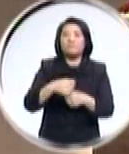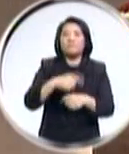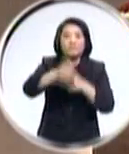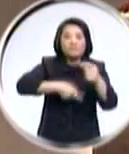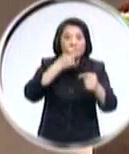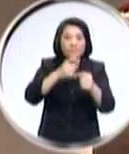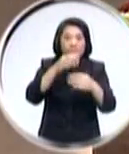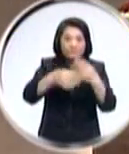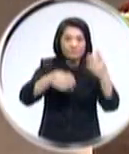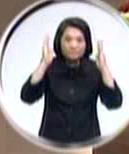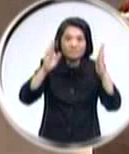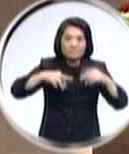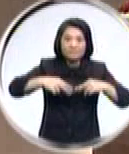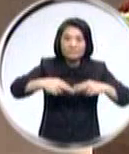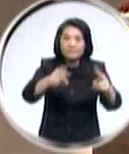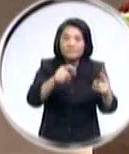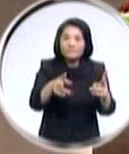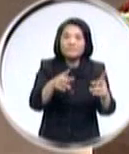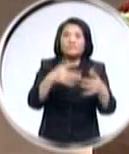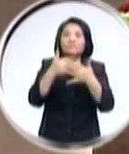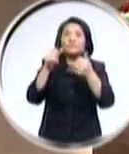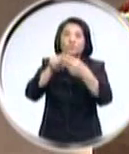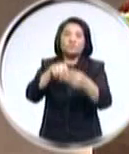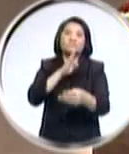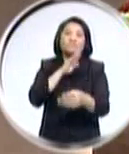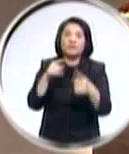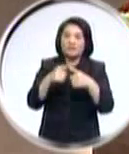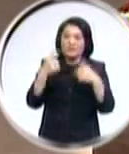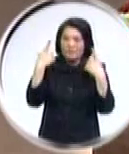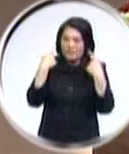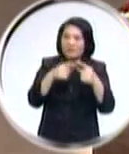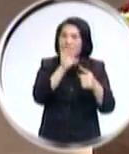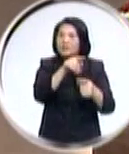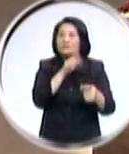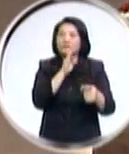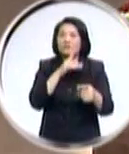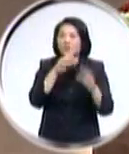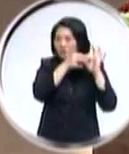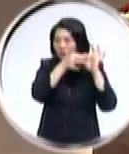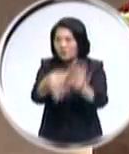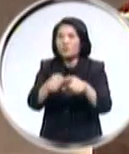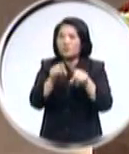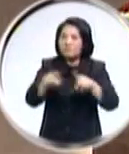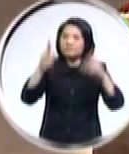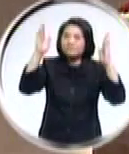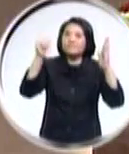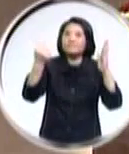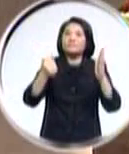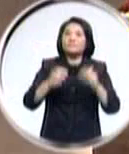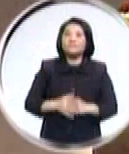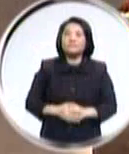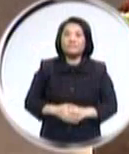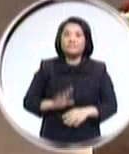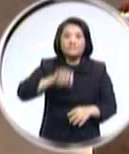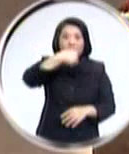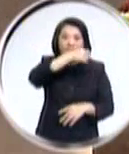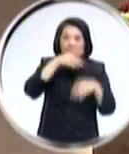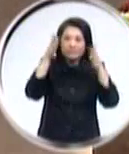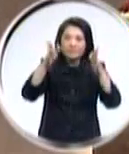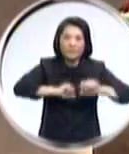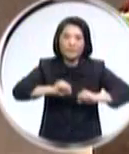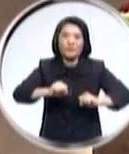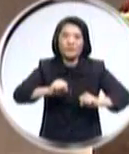示的核心价值是民主、人本、永续、公平、正义，也是台湾面对挑